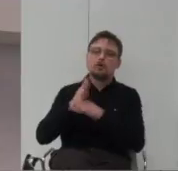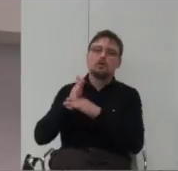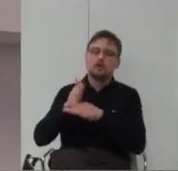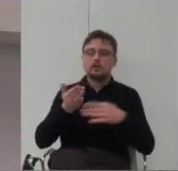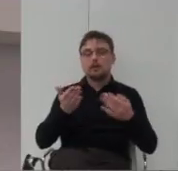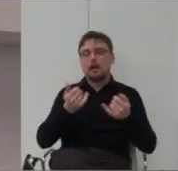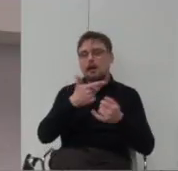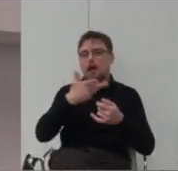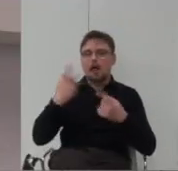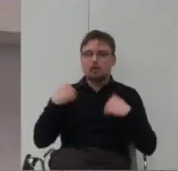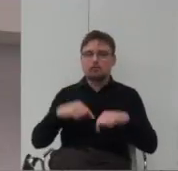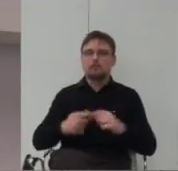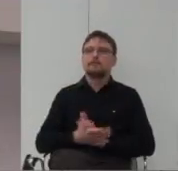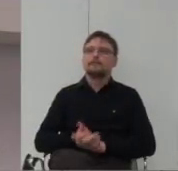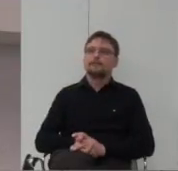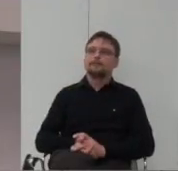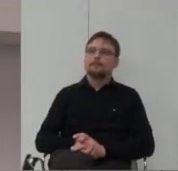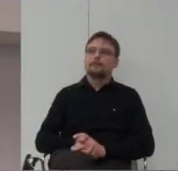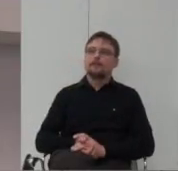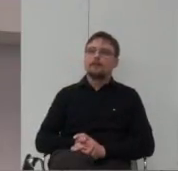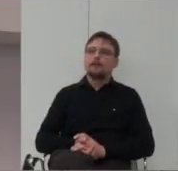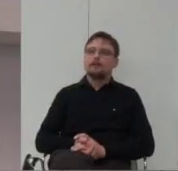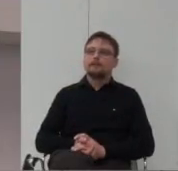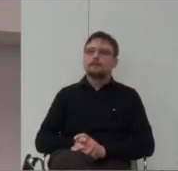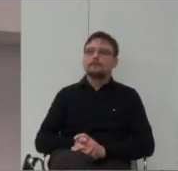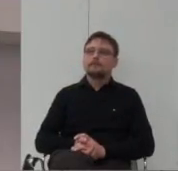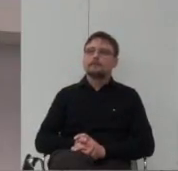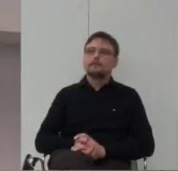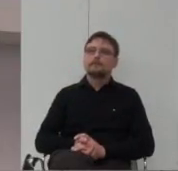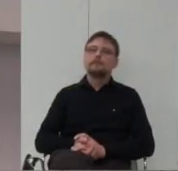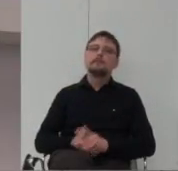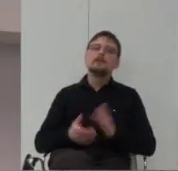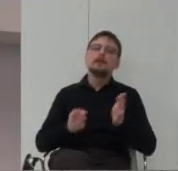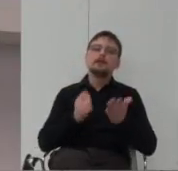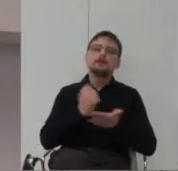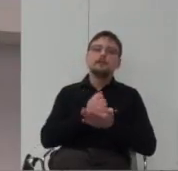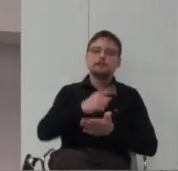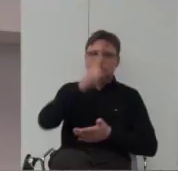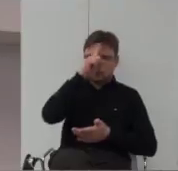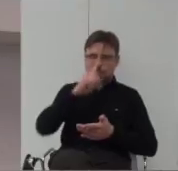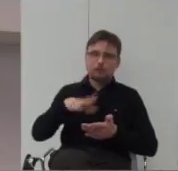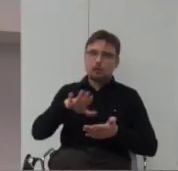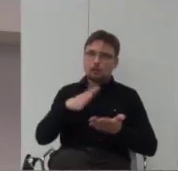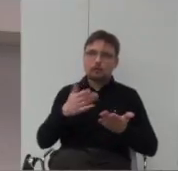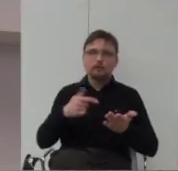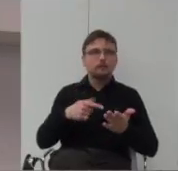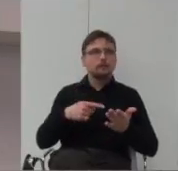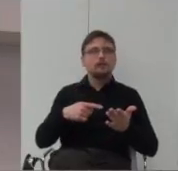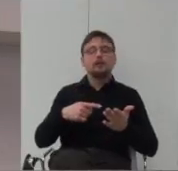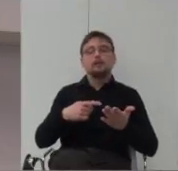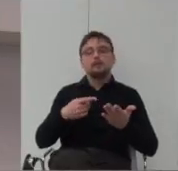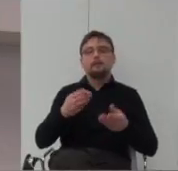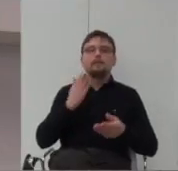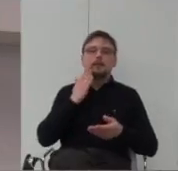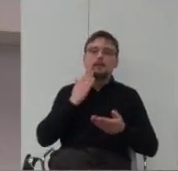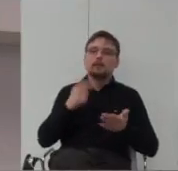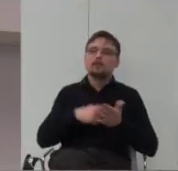internet też stają się dużo niższe, kiedy podzielimy je pomiędzy więcej osób. Aspekt